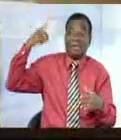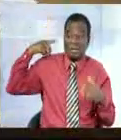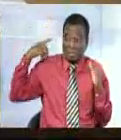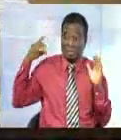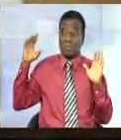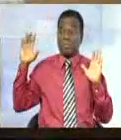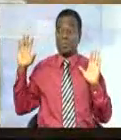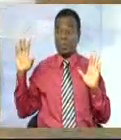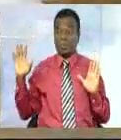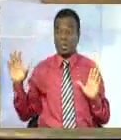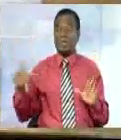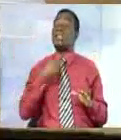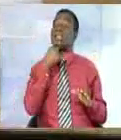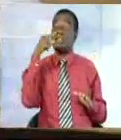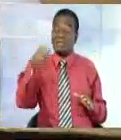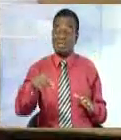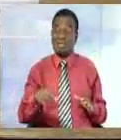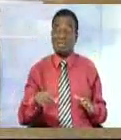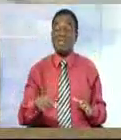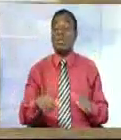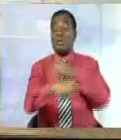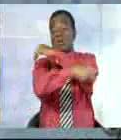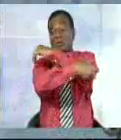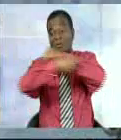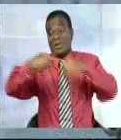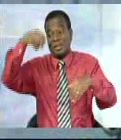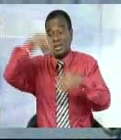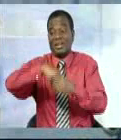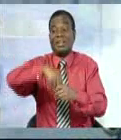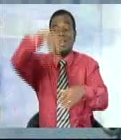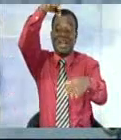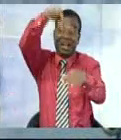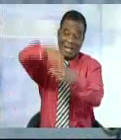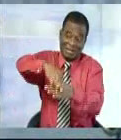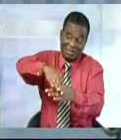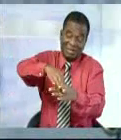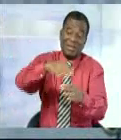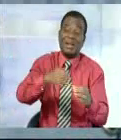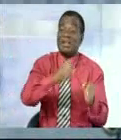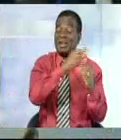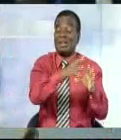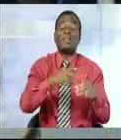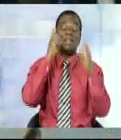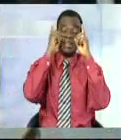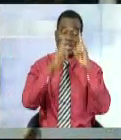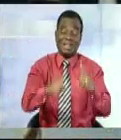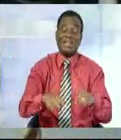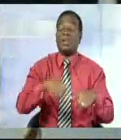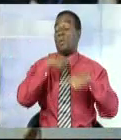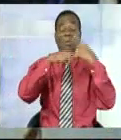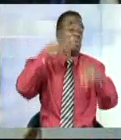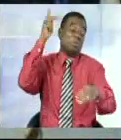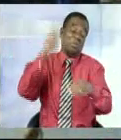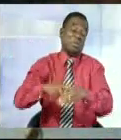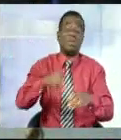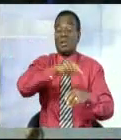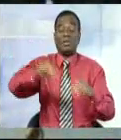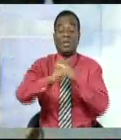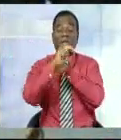scrutin avait été entaché de fraudes importantes. Ils avaient déjà décidé la veille de ne plus participer au